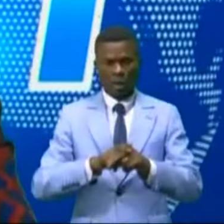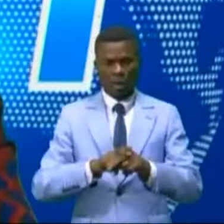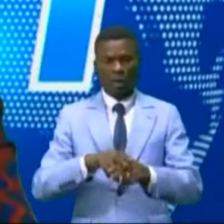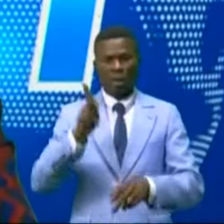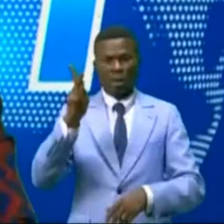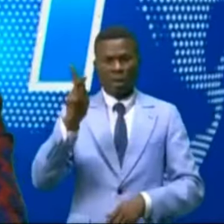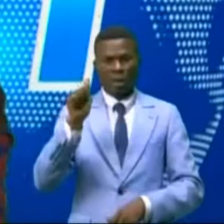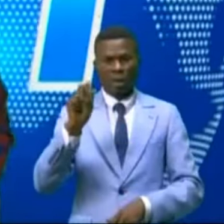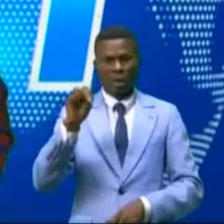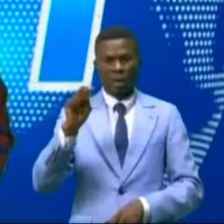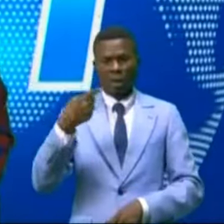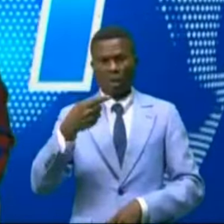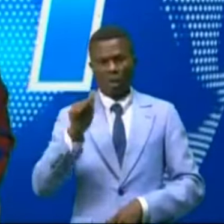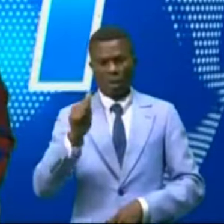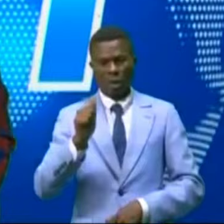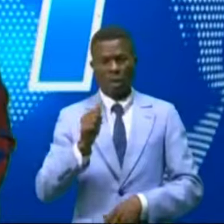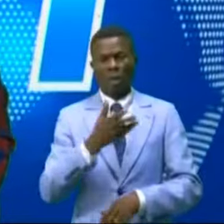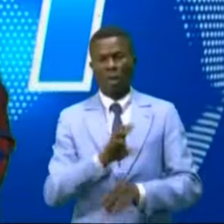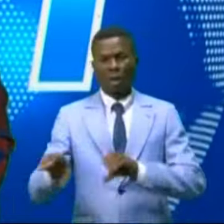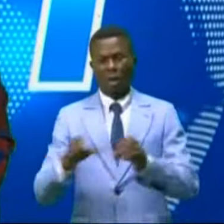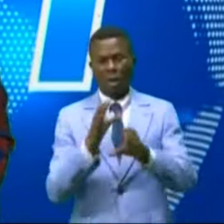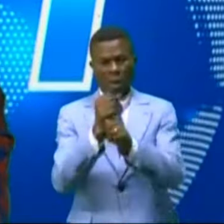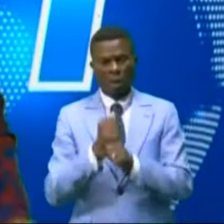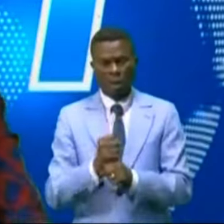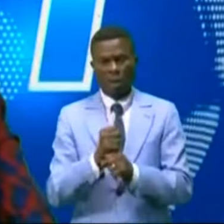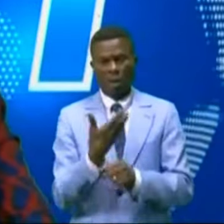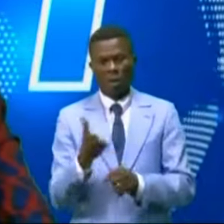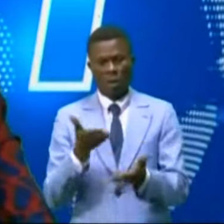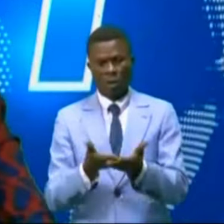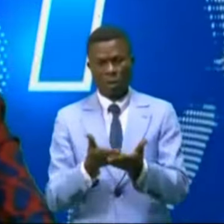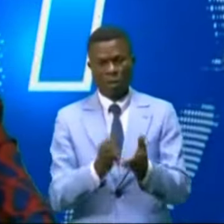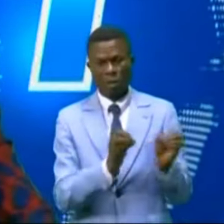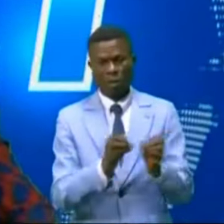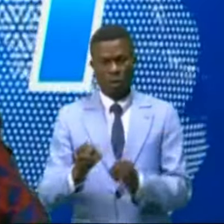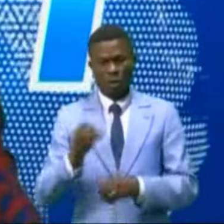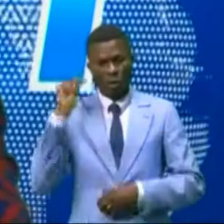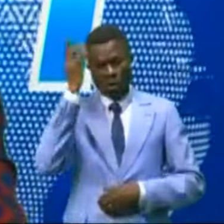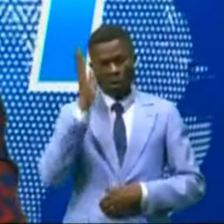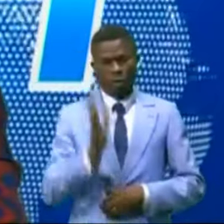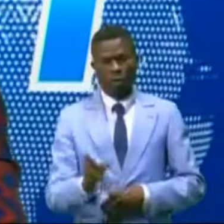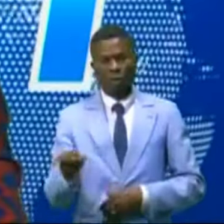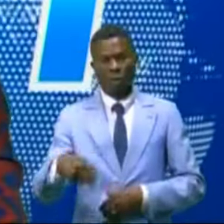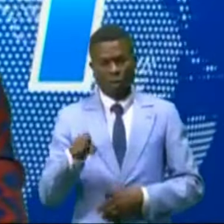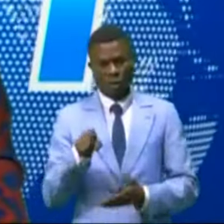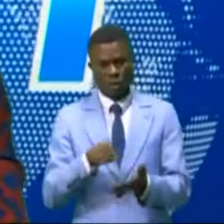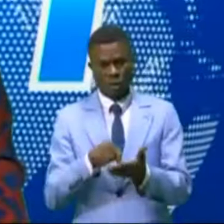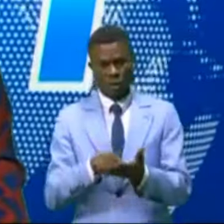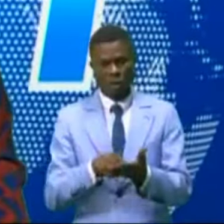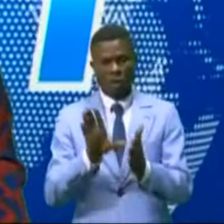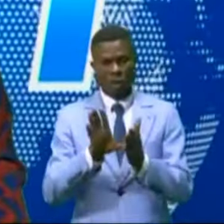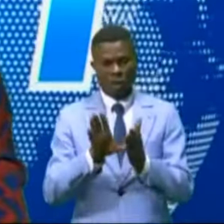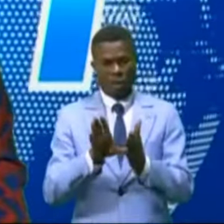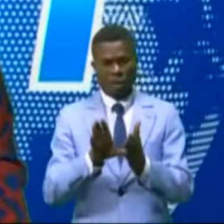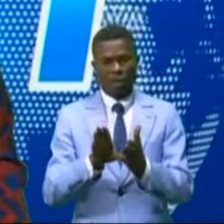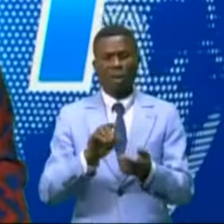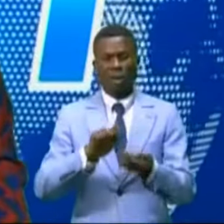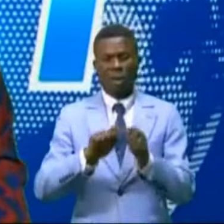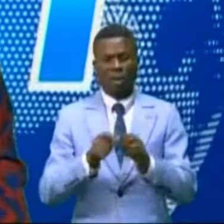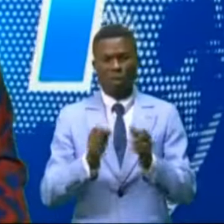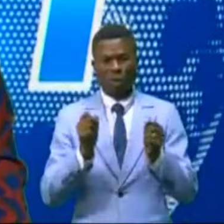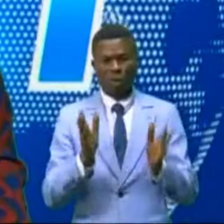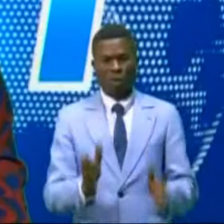Kananga la cérémonie de réception de ce kit a été présidé par le gouverneur des provinces c'est un reportage de Théodore